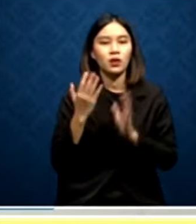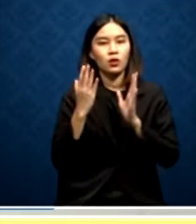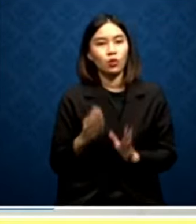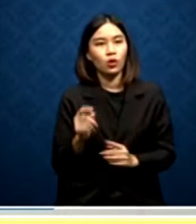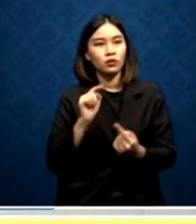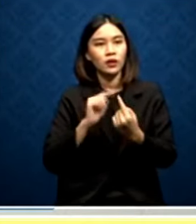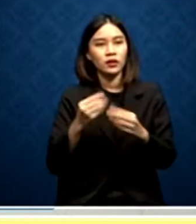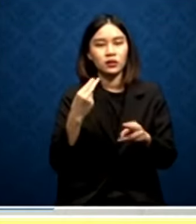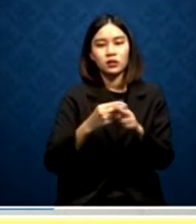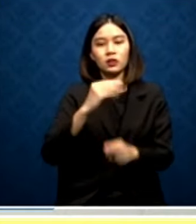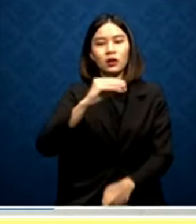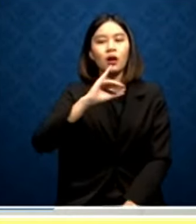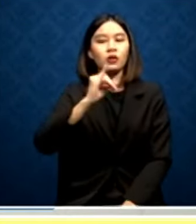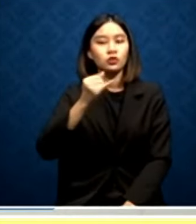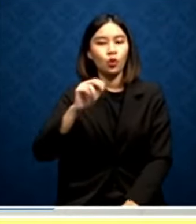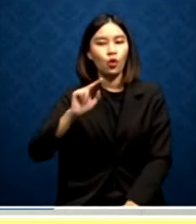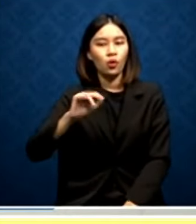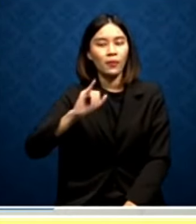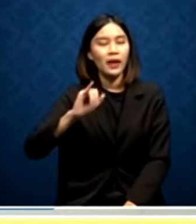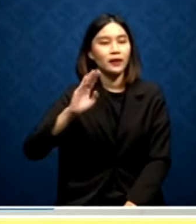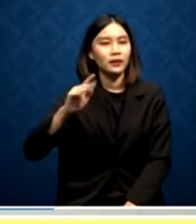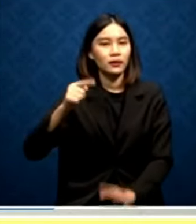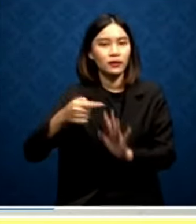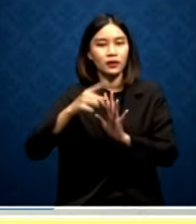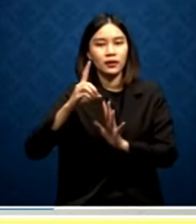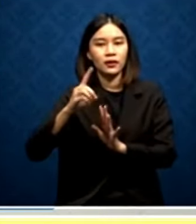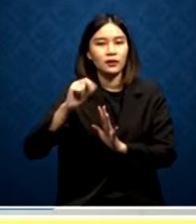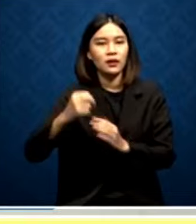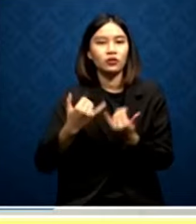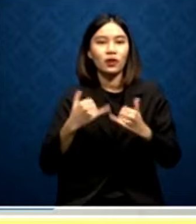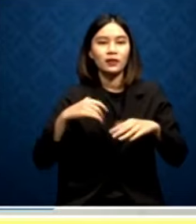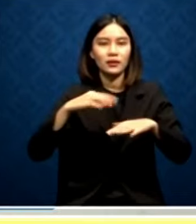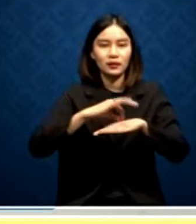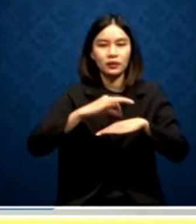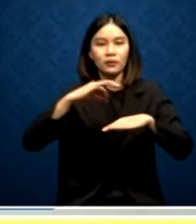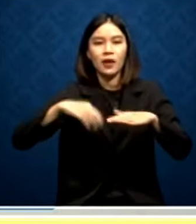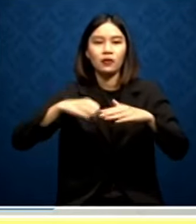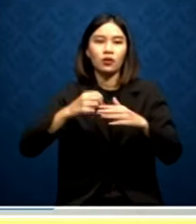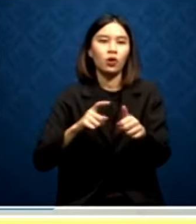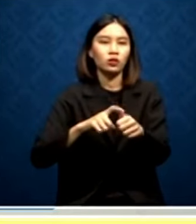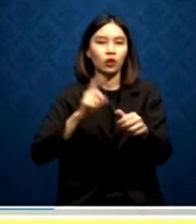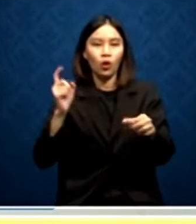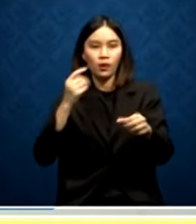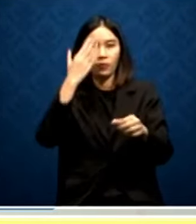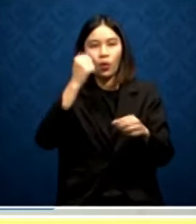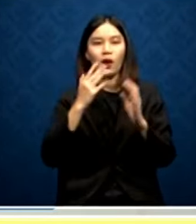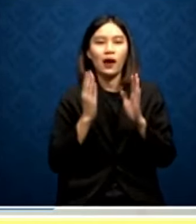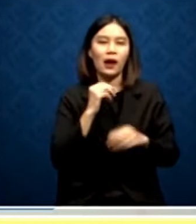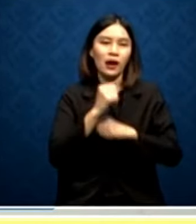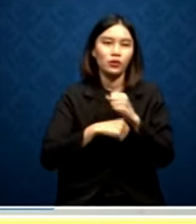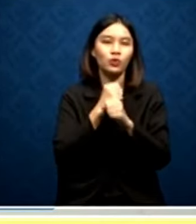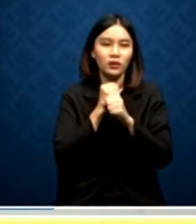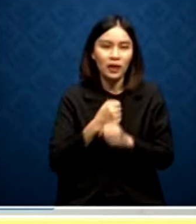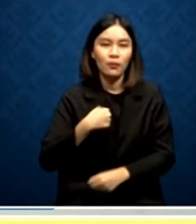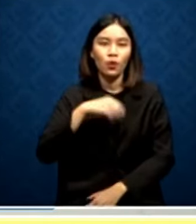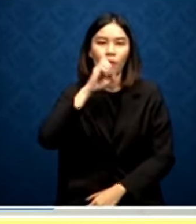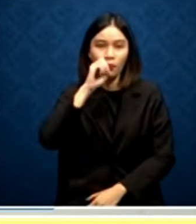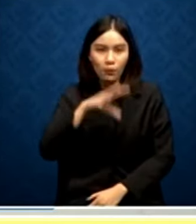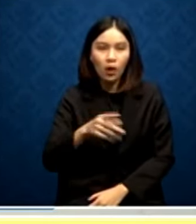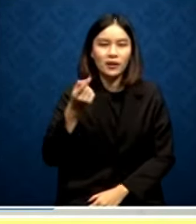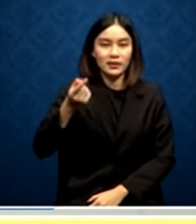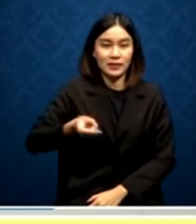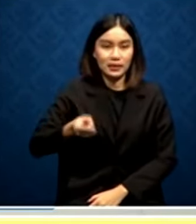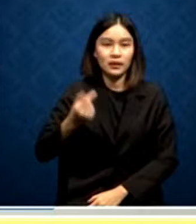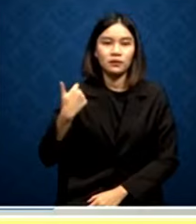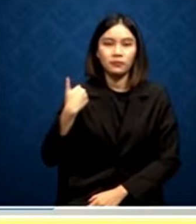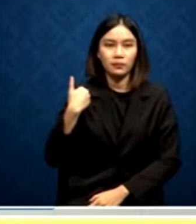ครับโจไบเดนโยนผ้าขาวแล้วครับเพราะไปไม่รอดสังขารไม่ให้ดังนั้นผมจึงย้ำว่าเรื่องนี้เป็นเรื่องจริงจัง